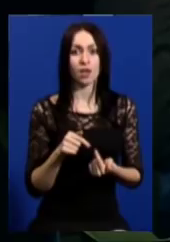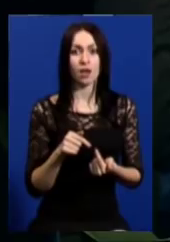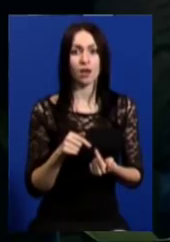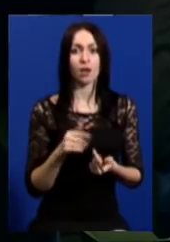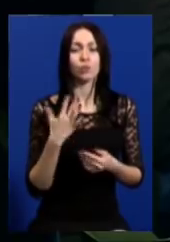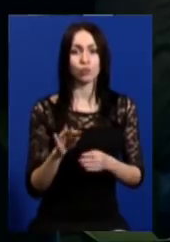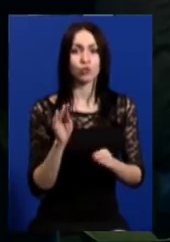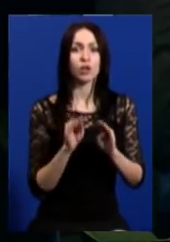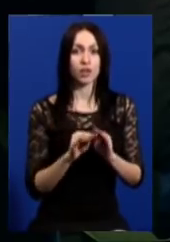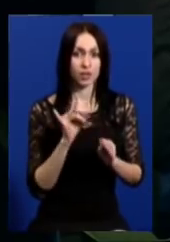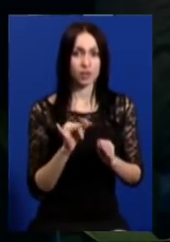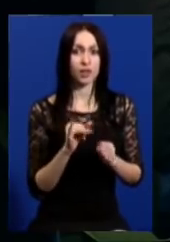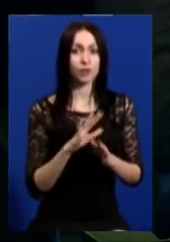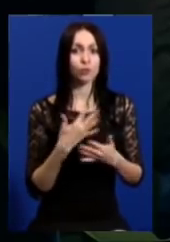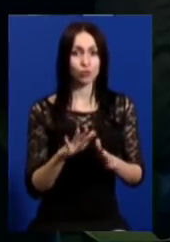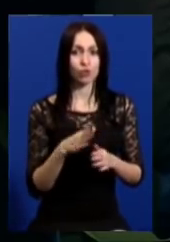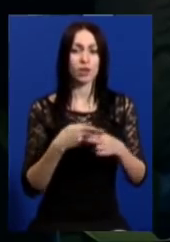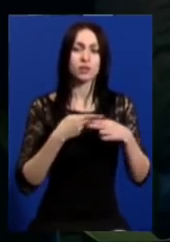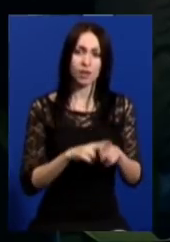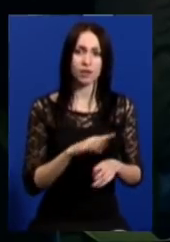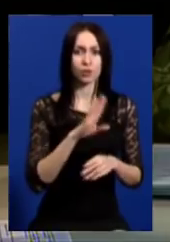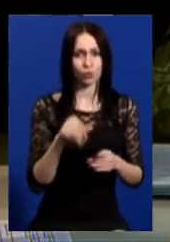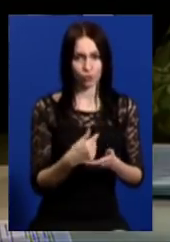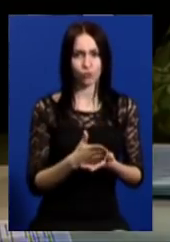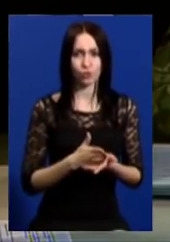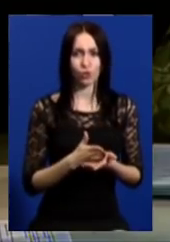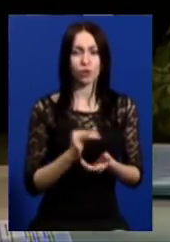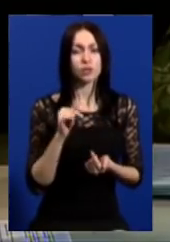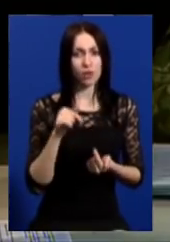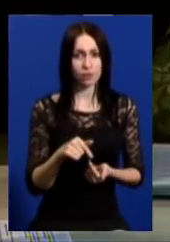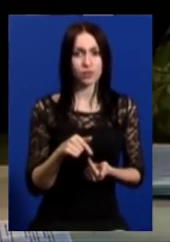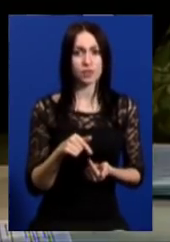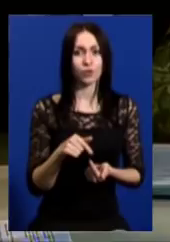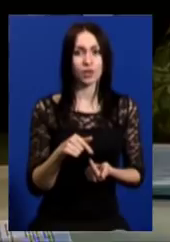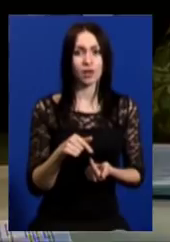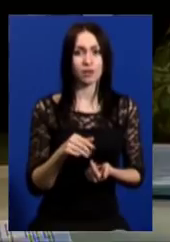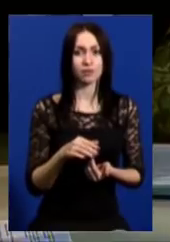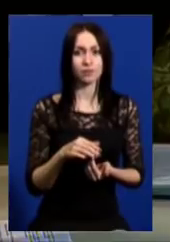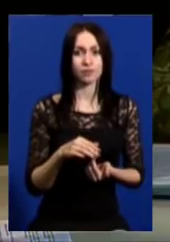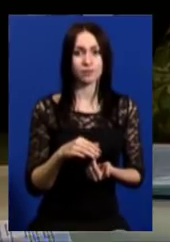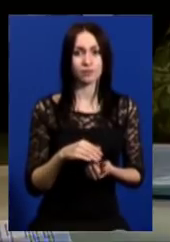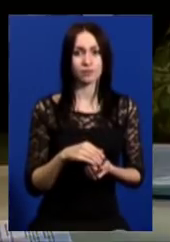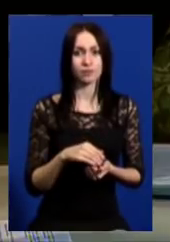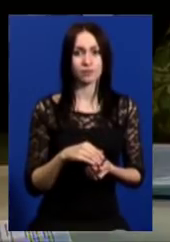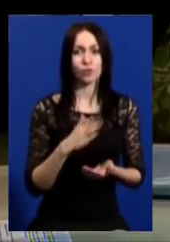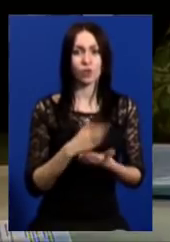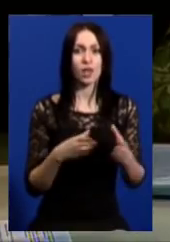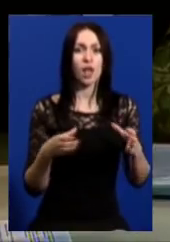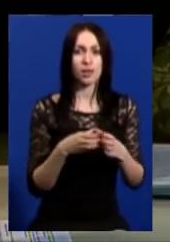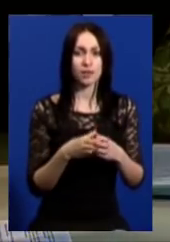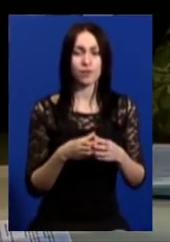оснащені і броньованою технікою, і відповідно груповою колективною